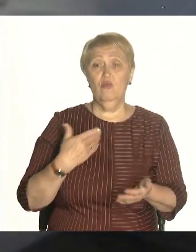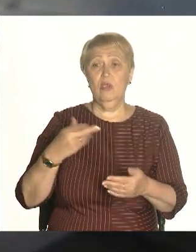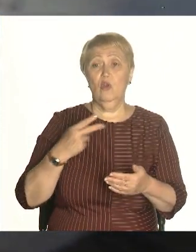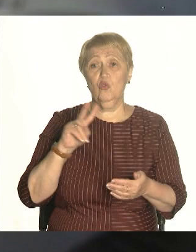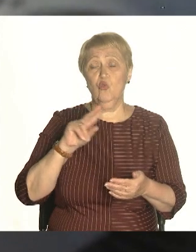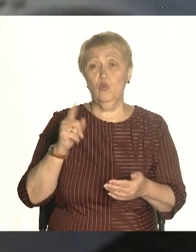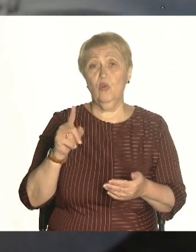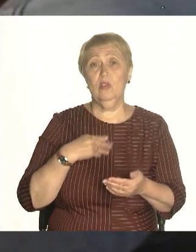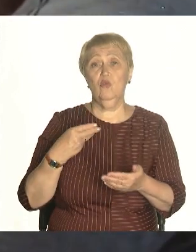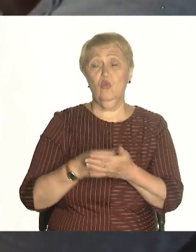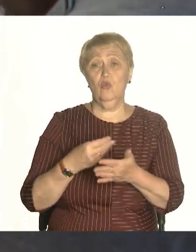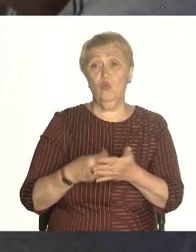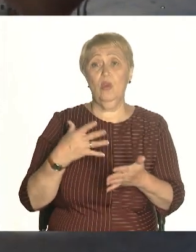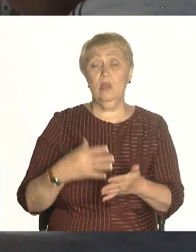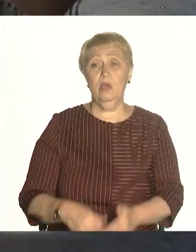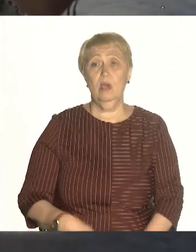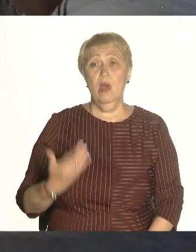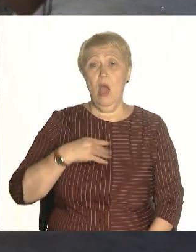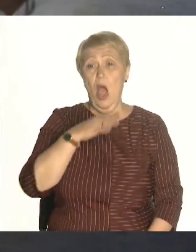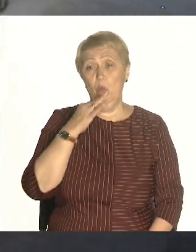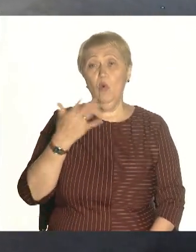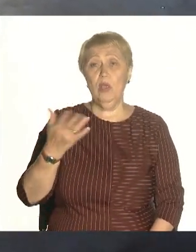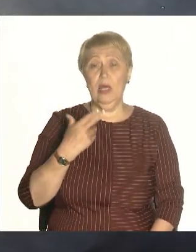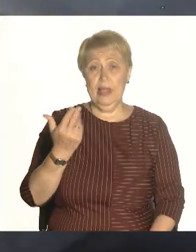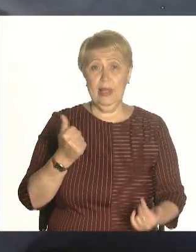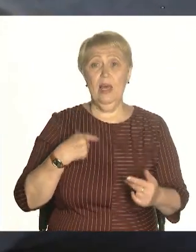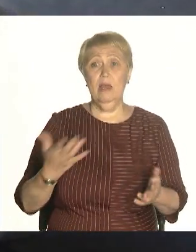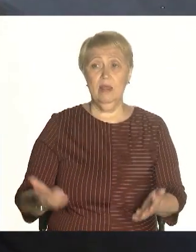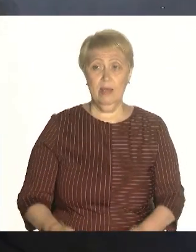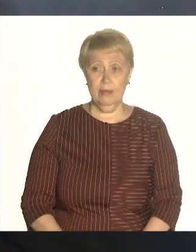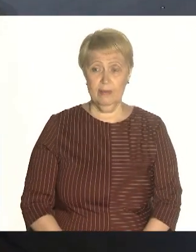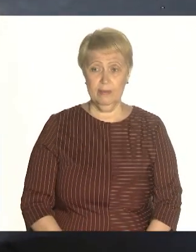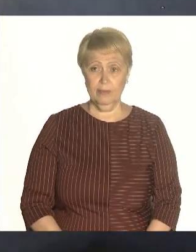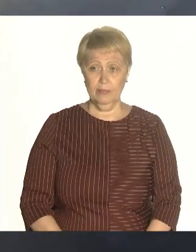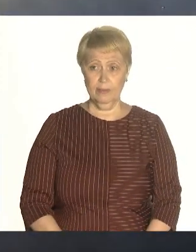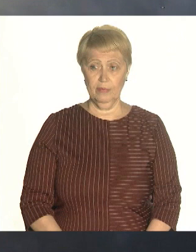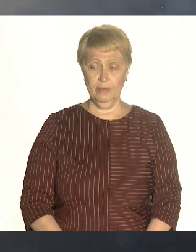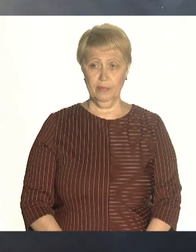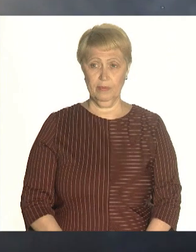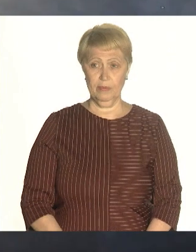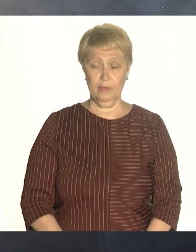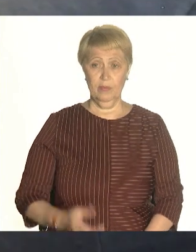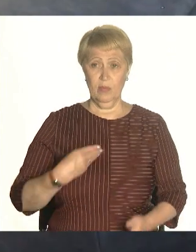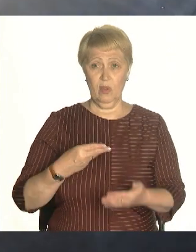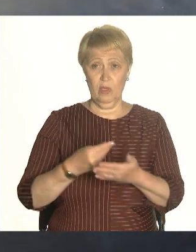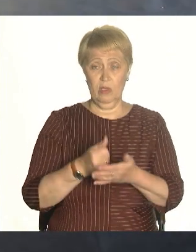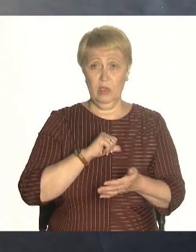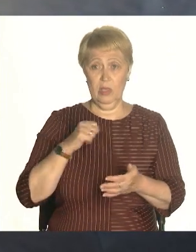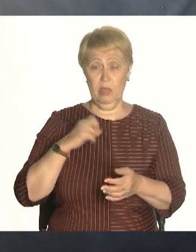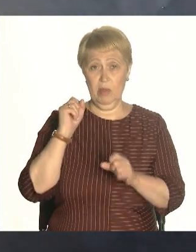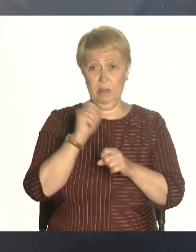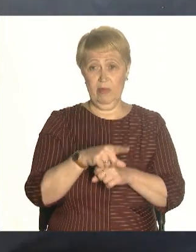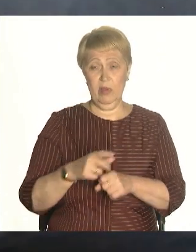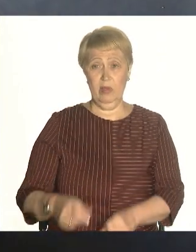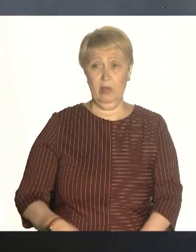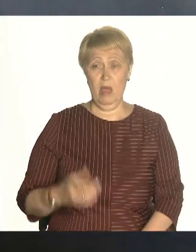столько стоить, но многие на это, как вы говорите, ведутся и денежные средства свои отправляют в